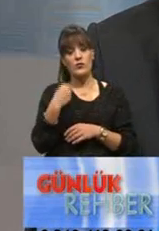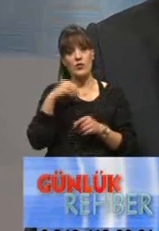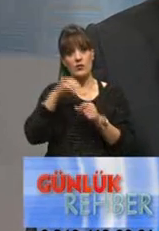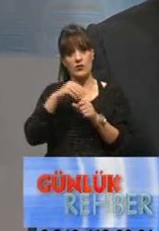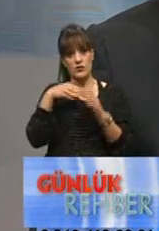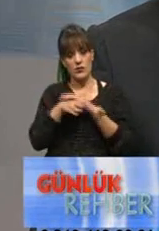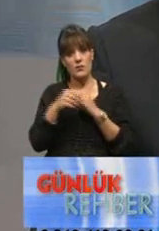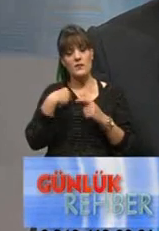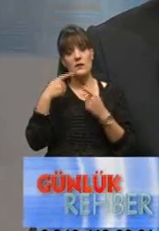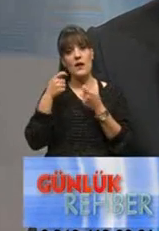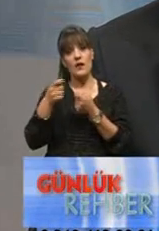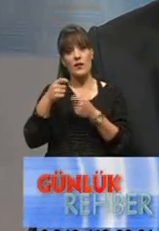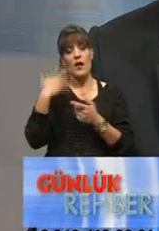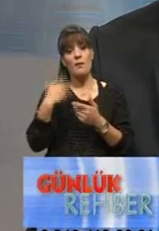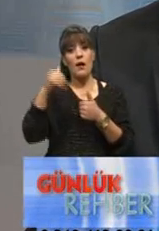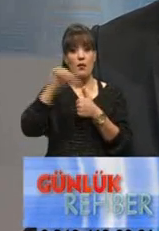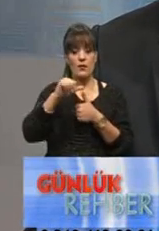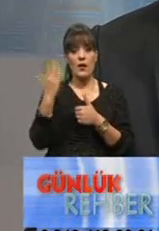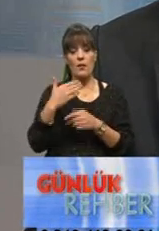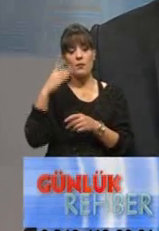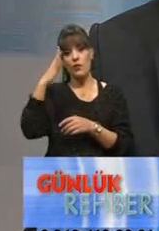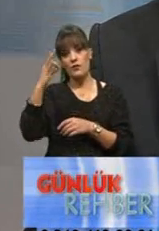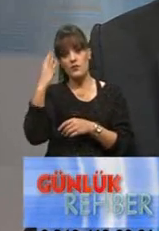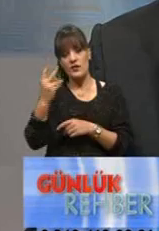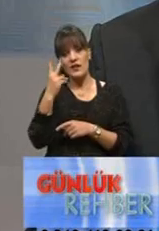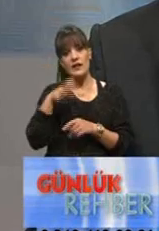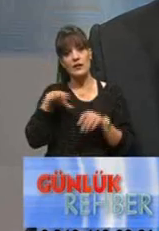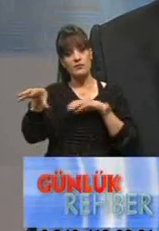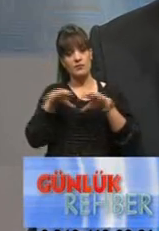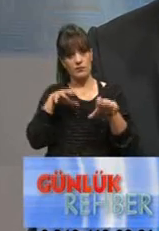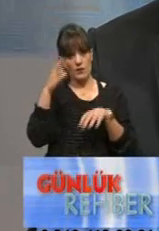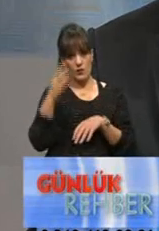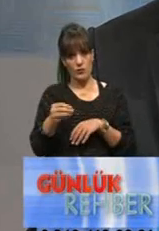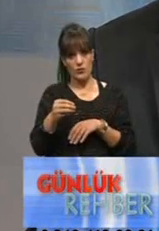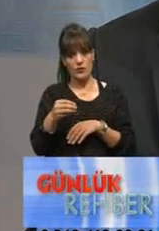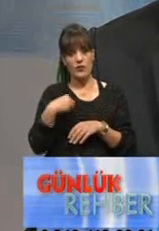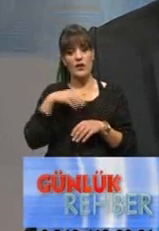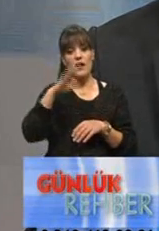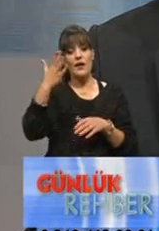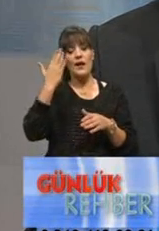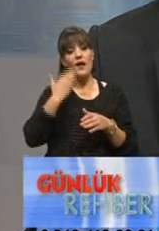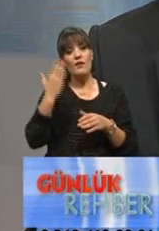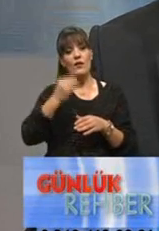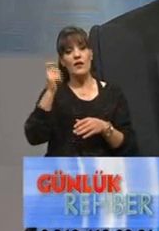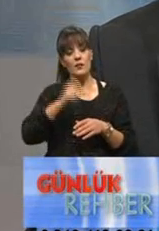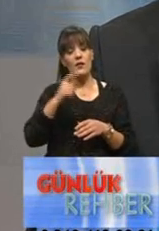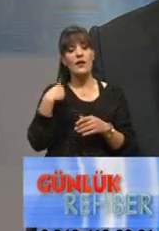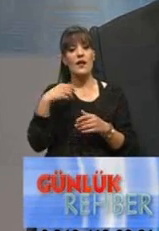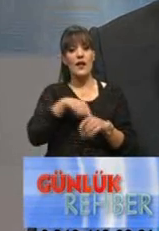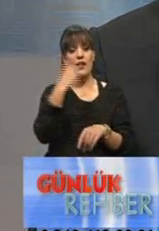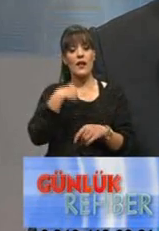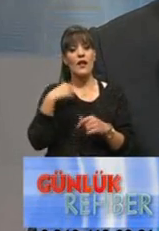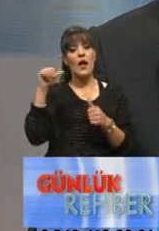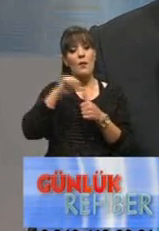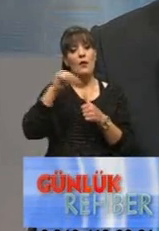düşüyor. Bizim eğitimlerimiz çünkü hem amatör hem profesyonel olmak üzere iki kurdan oluşuyor. Hobi olarak yapanlar genelde amatör eğitimden